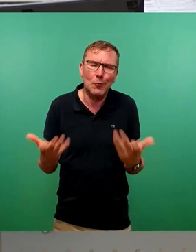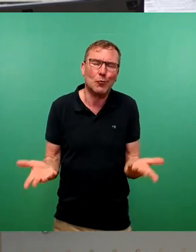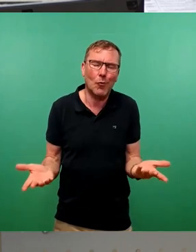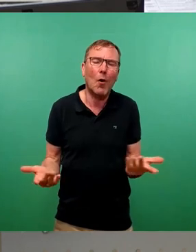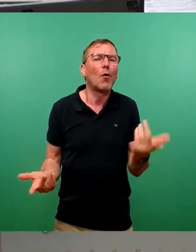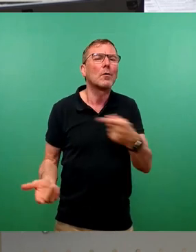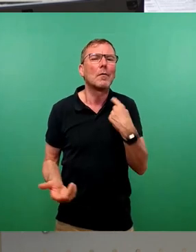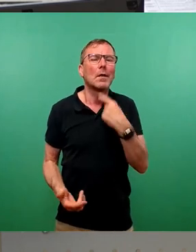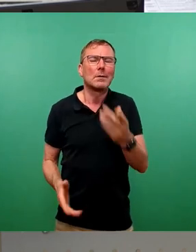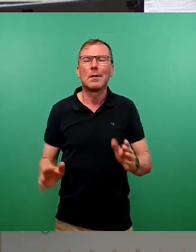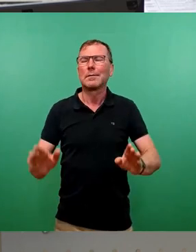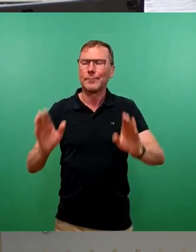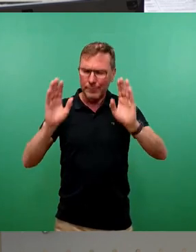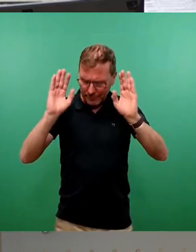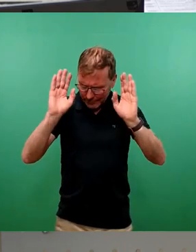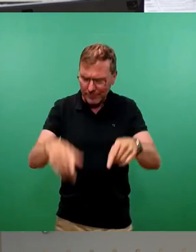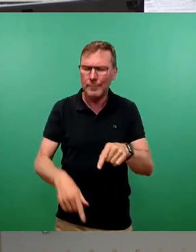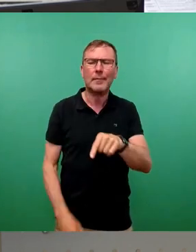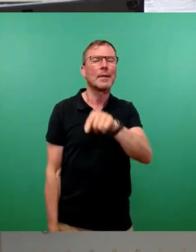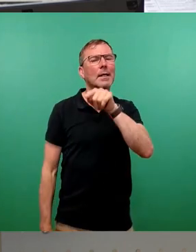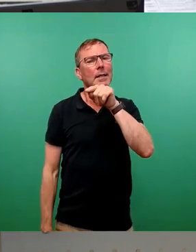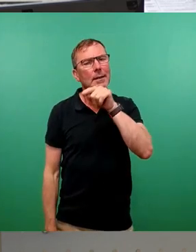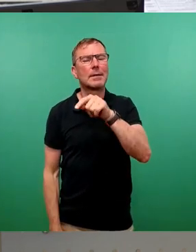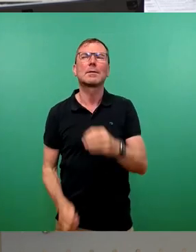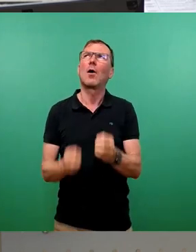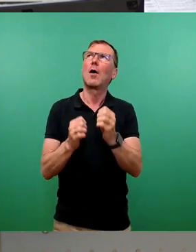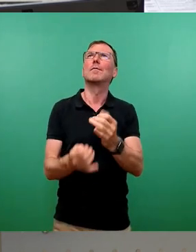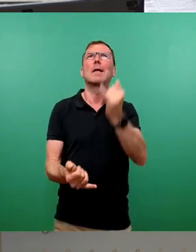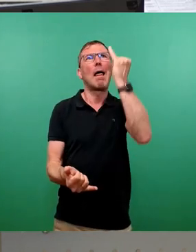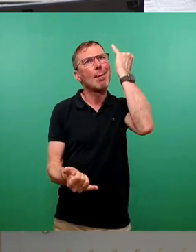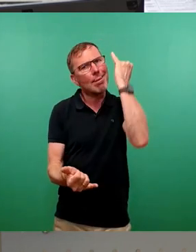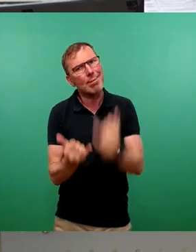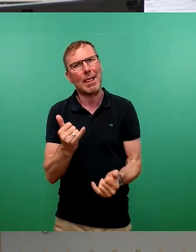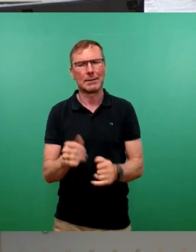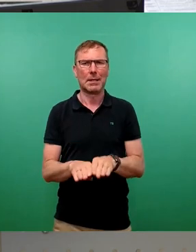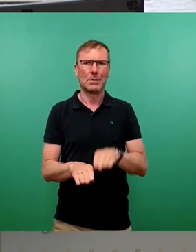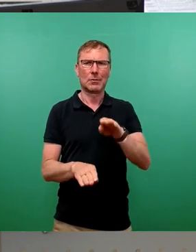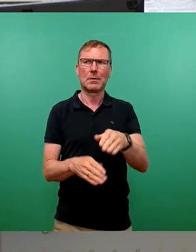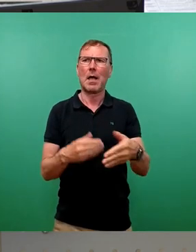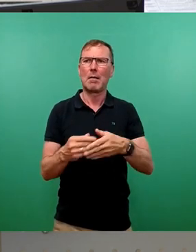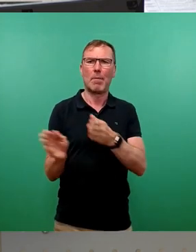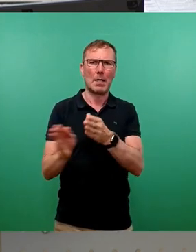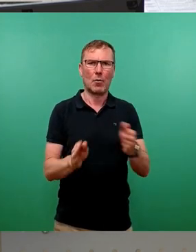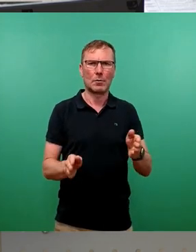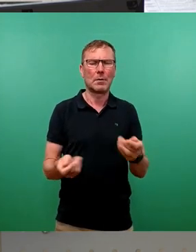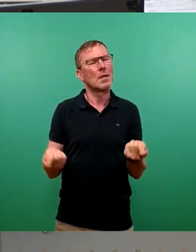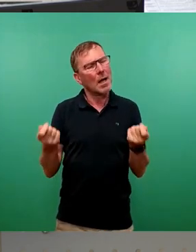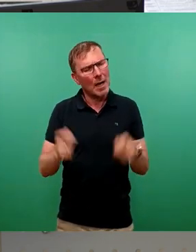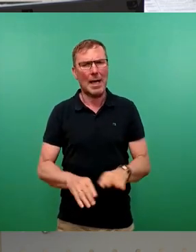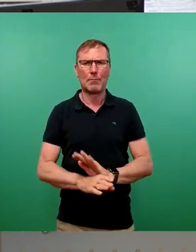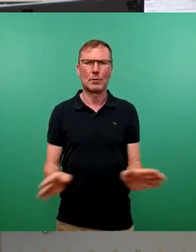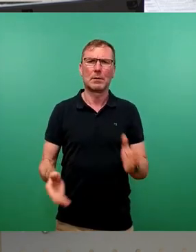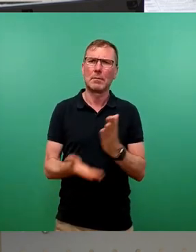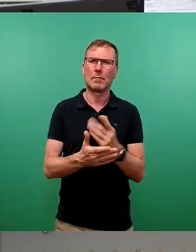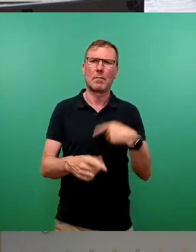sagen, lasst uns jetzt auch dieses hoffentlich letzte Kapitel zum Thema Beigeordneten endlich abhaken und uns